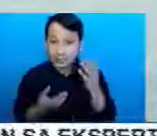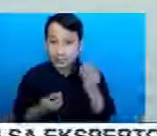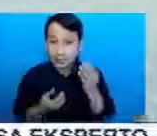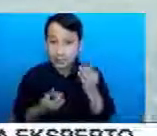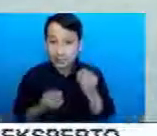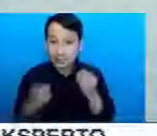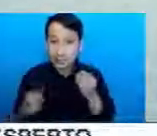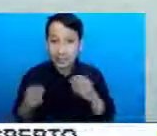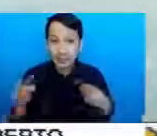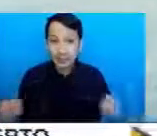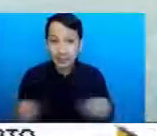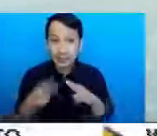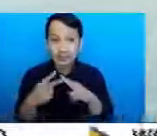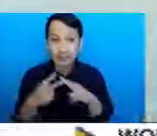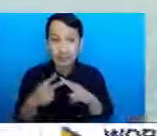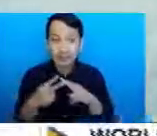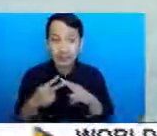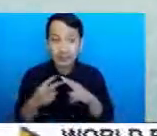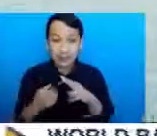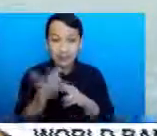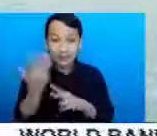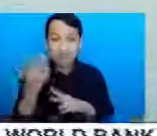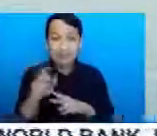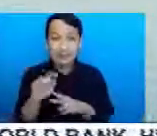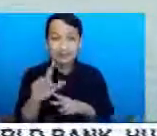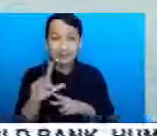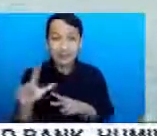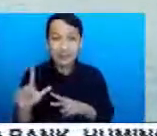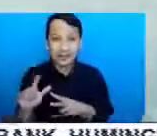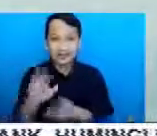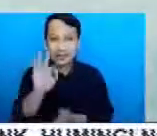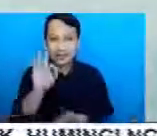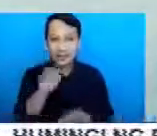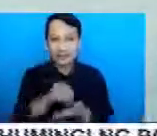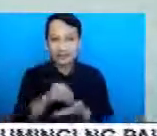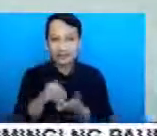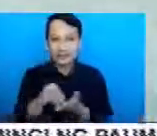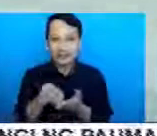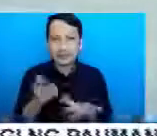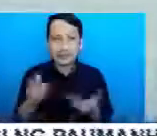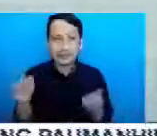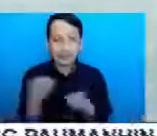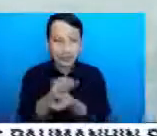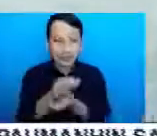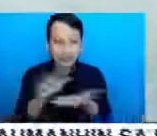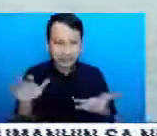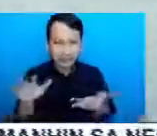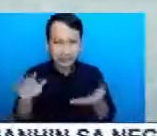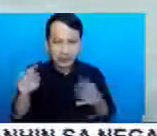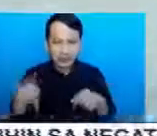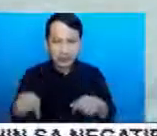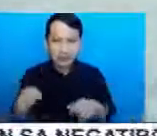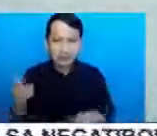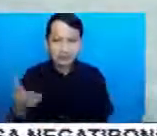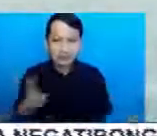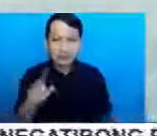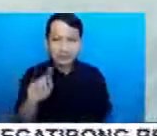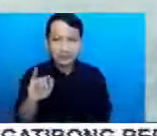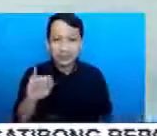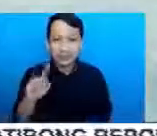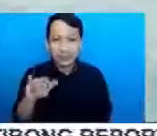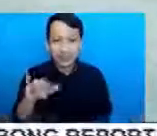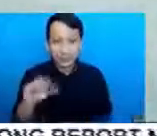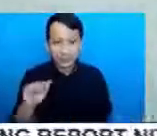magsagawa ng mass antigen testing sa mga evacuation center kung kinakailangan. Ayon naman sa DOH Calabarzon,